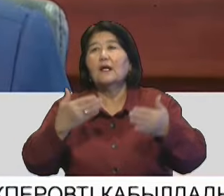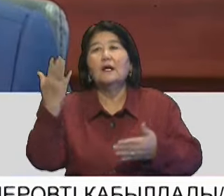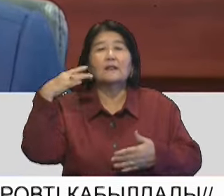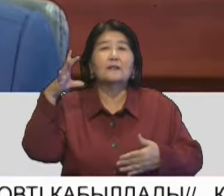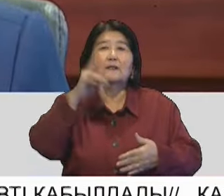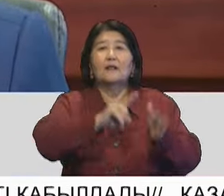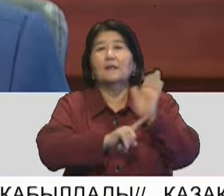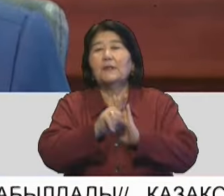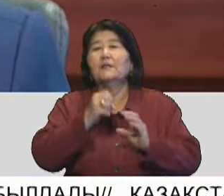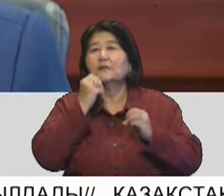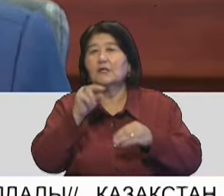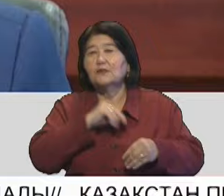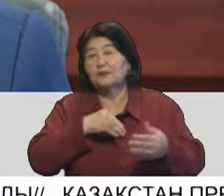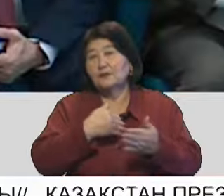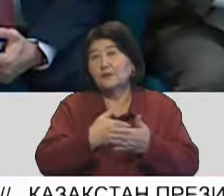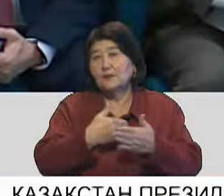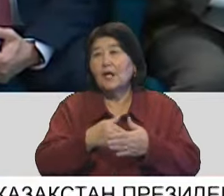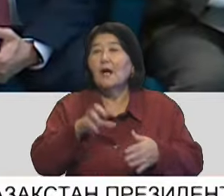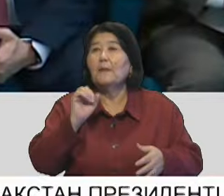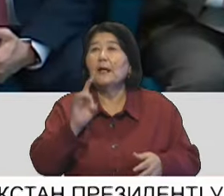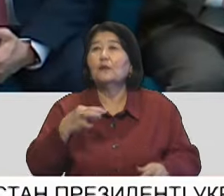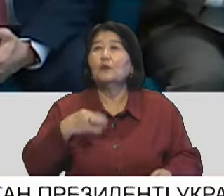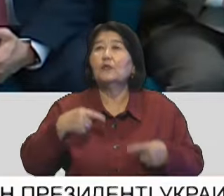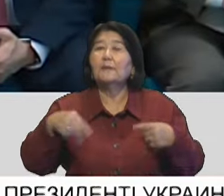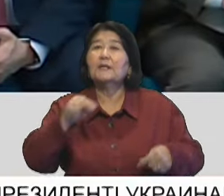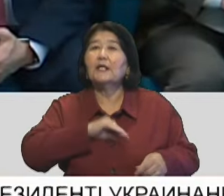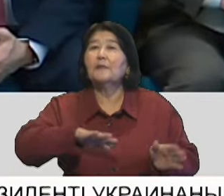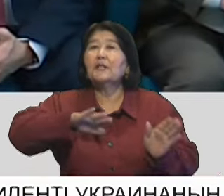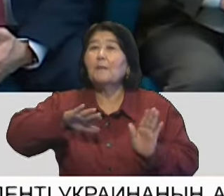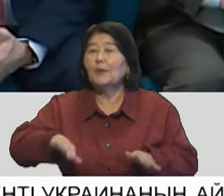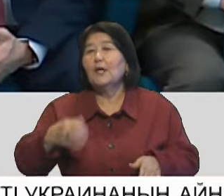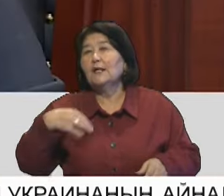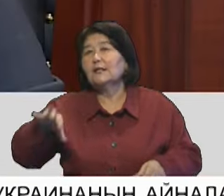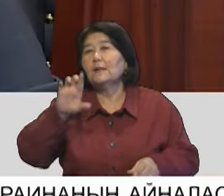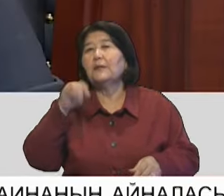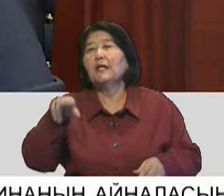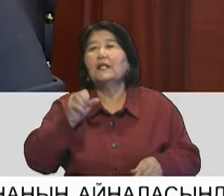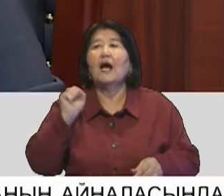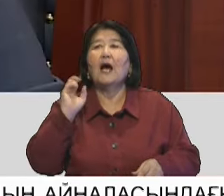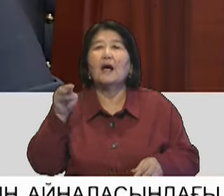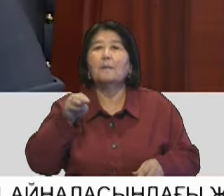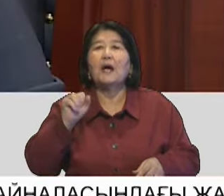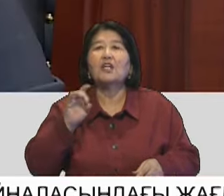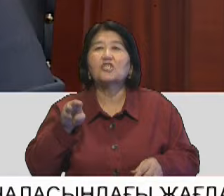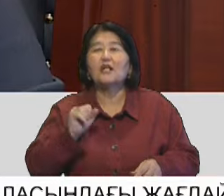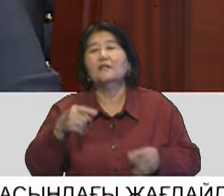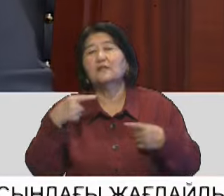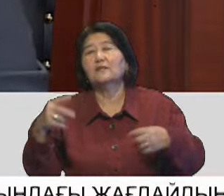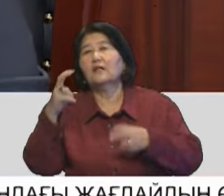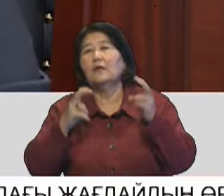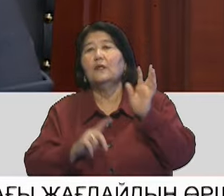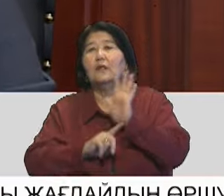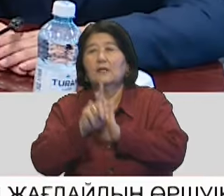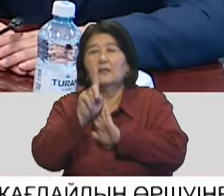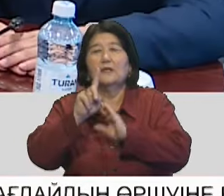кезеңнен бастап тындырымды тірлік етті. Бәкірұлының басқа еңбегін былай қойғанда, сыр бренді ақмаржан мен ару сортын өндіріске енгізген алты